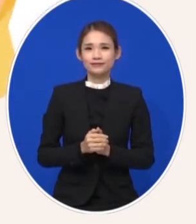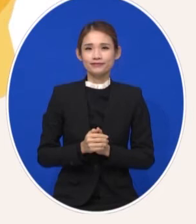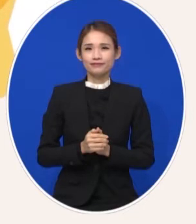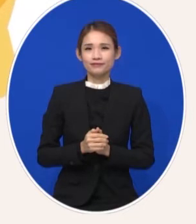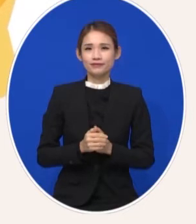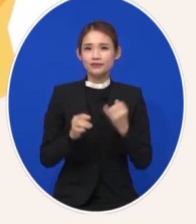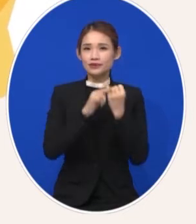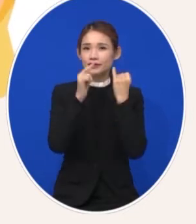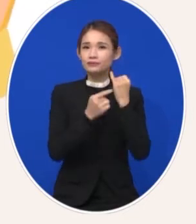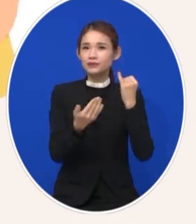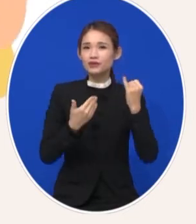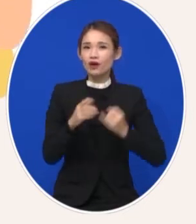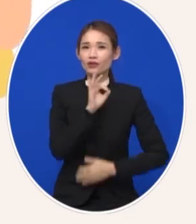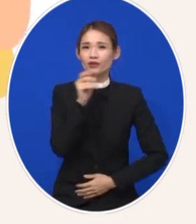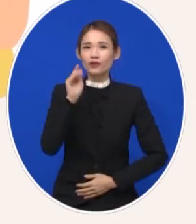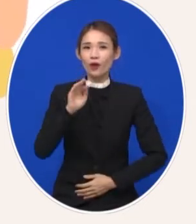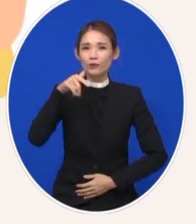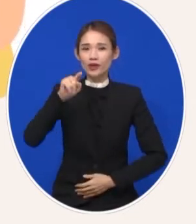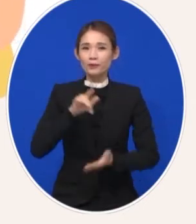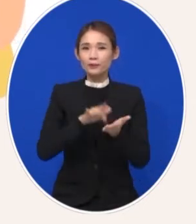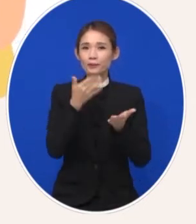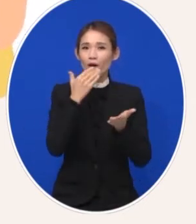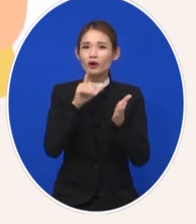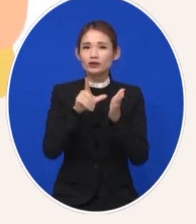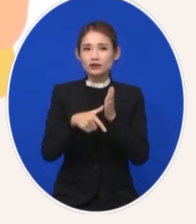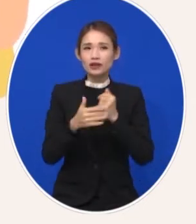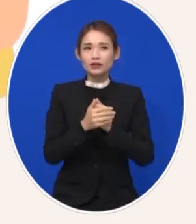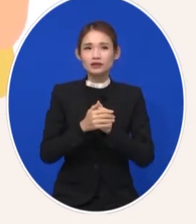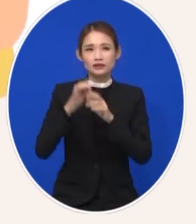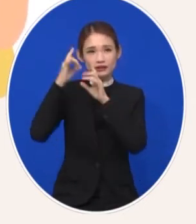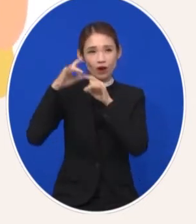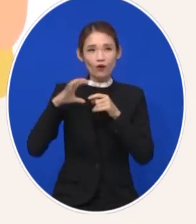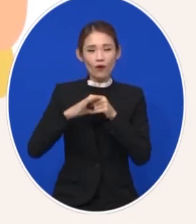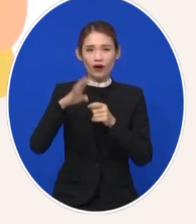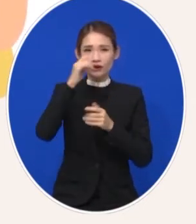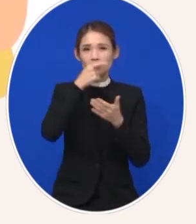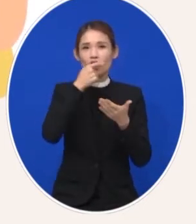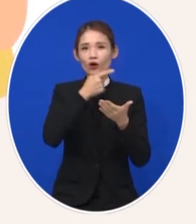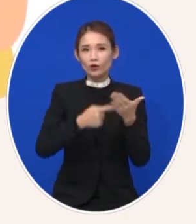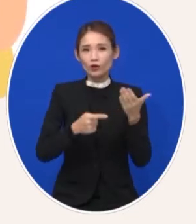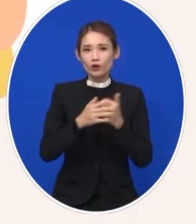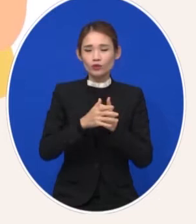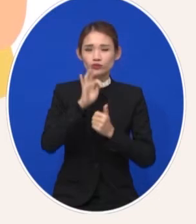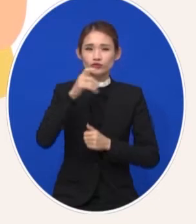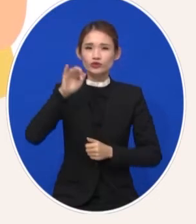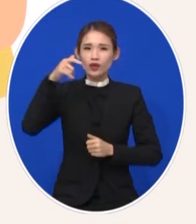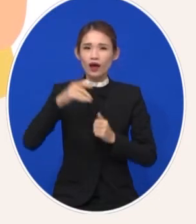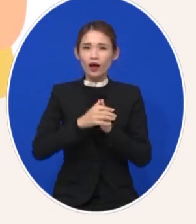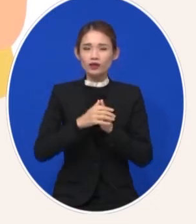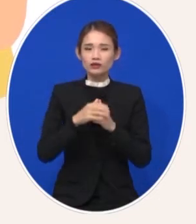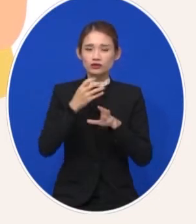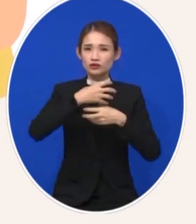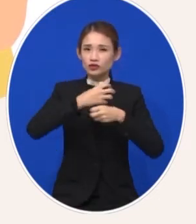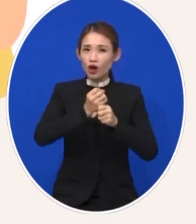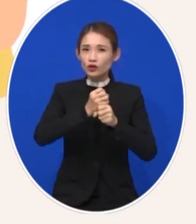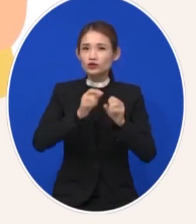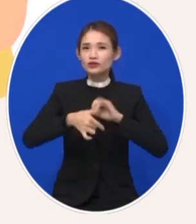임신 전 엽산 복용 시 신경관 결손증 예방과 문해아 또는 척추질환 기형 예방이